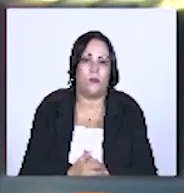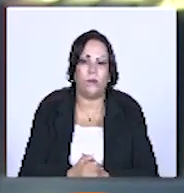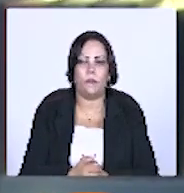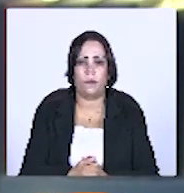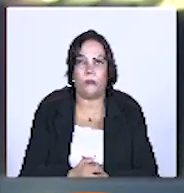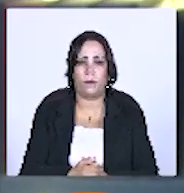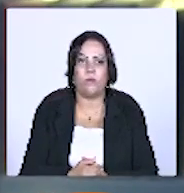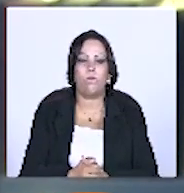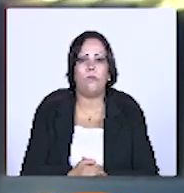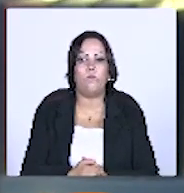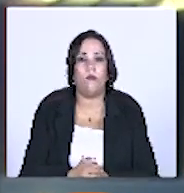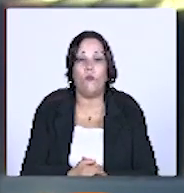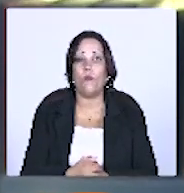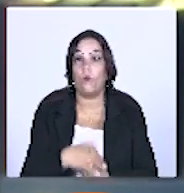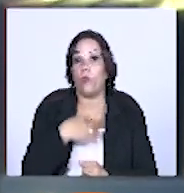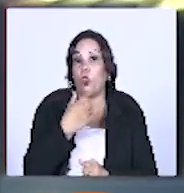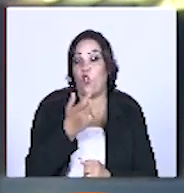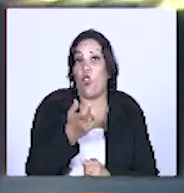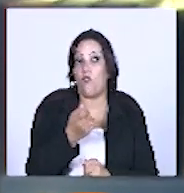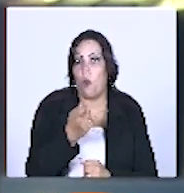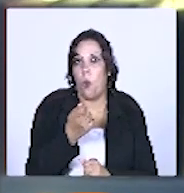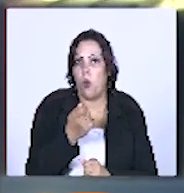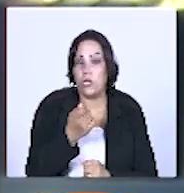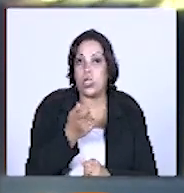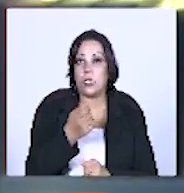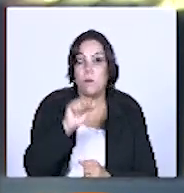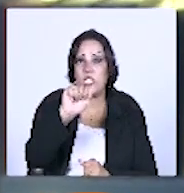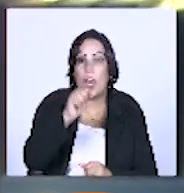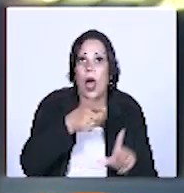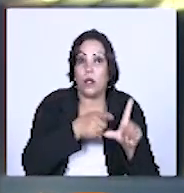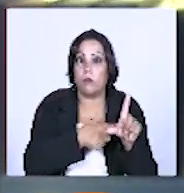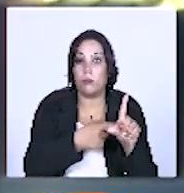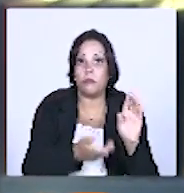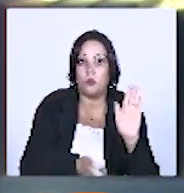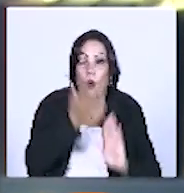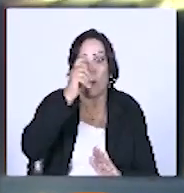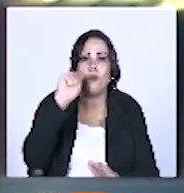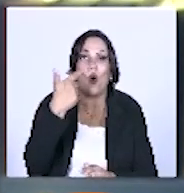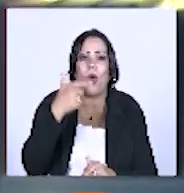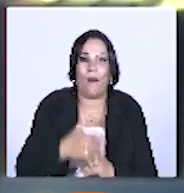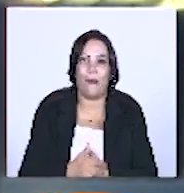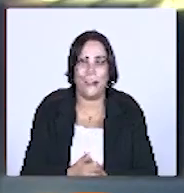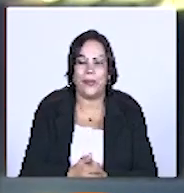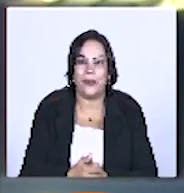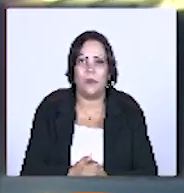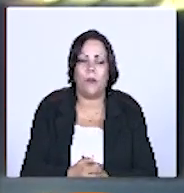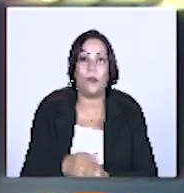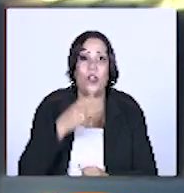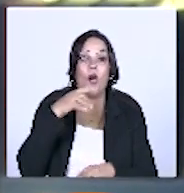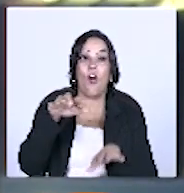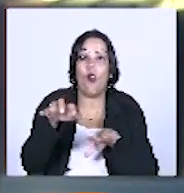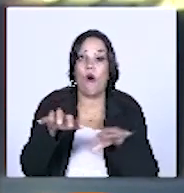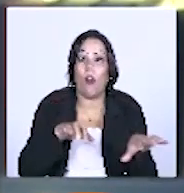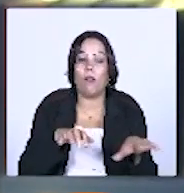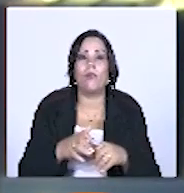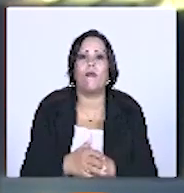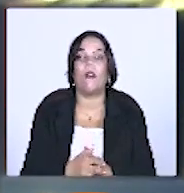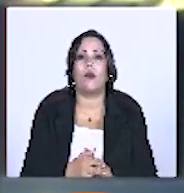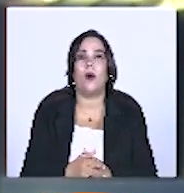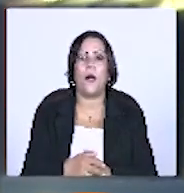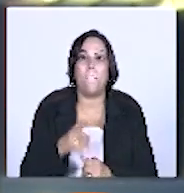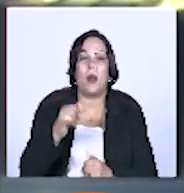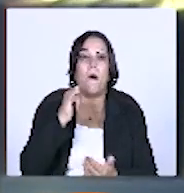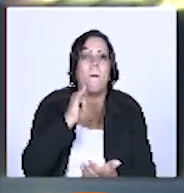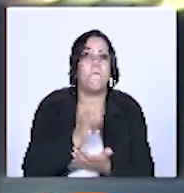ايرانيه اسعار النفط اتحركت على طول اول ما قال التصريح ده ايران يعني من